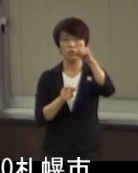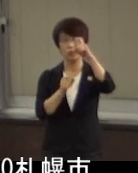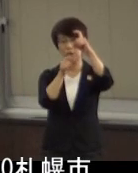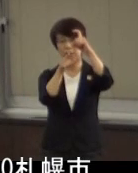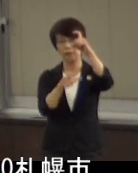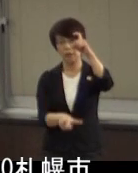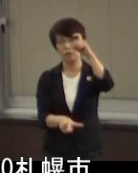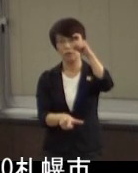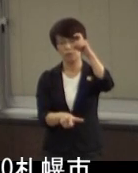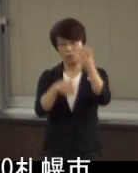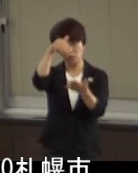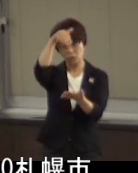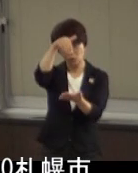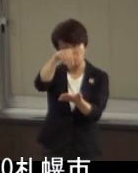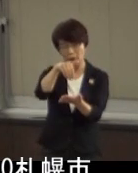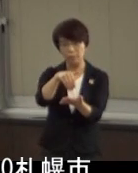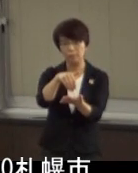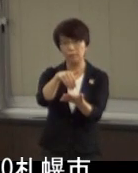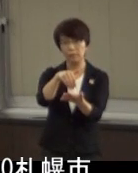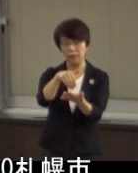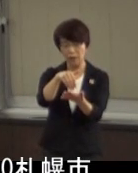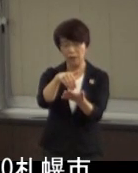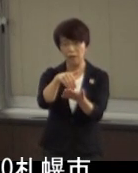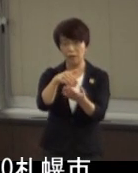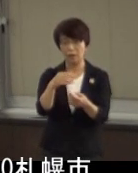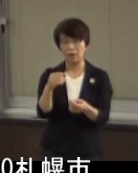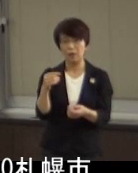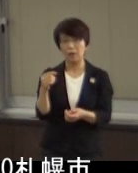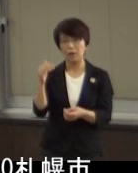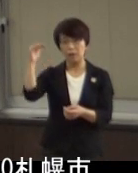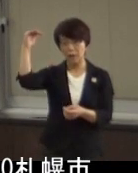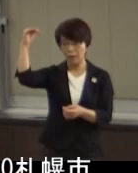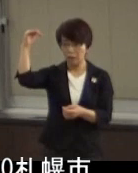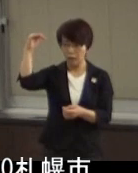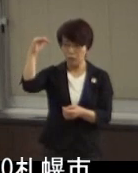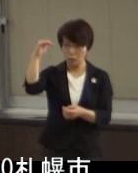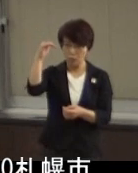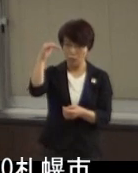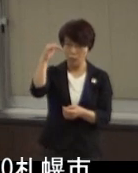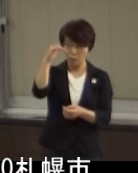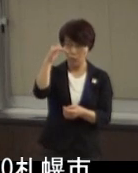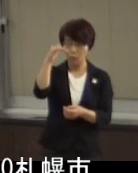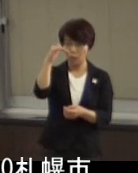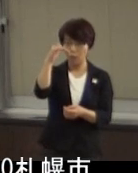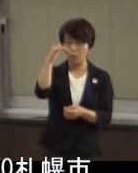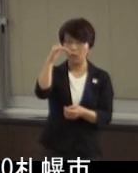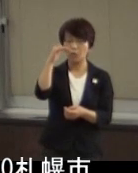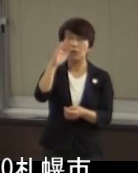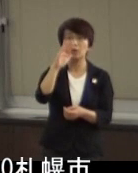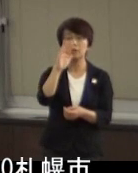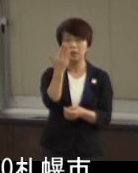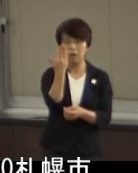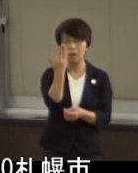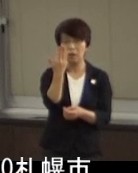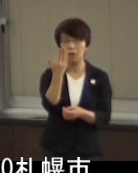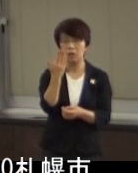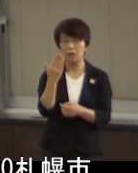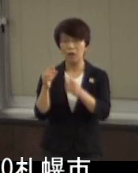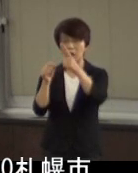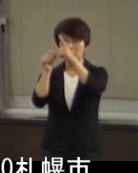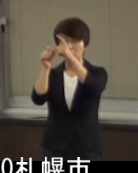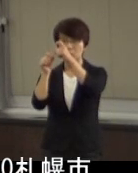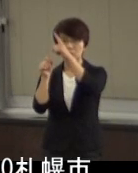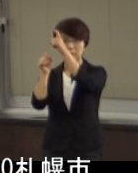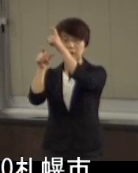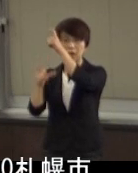の後半から少し減少に転じている状況でございますが、11月